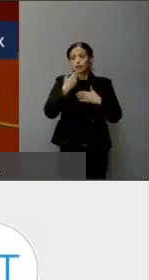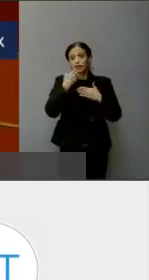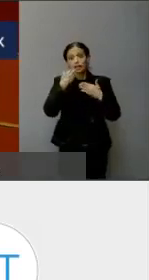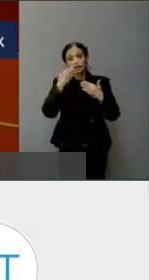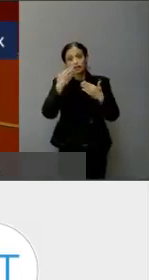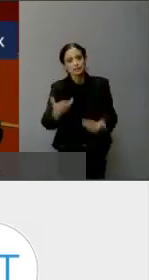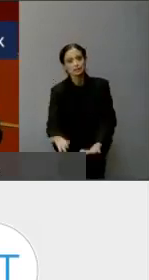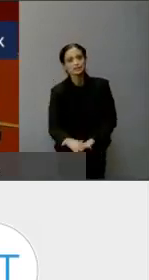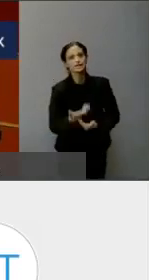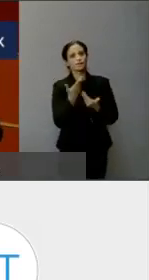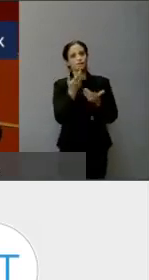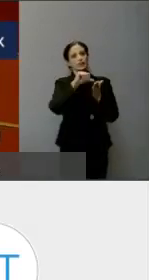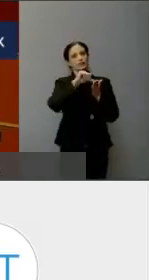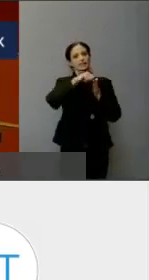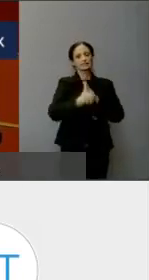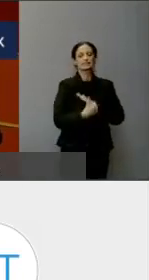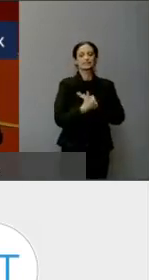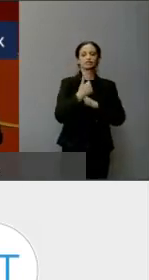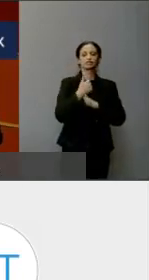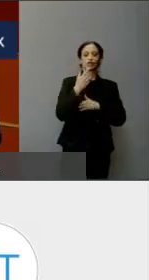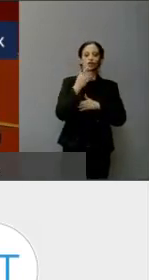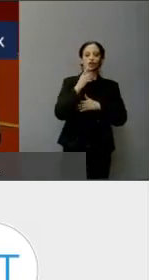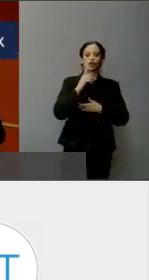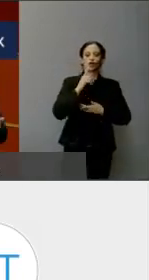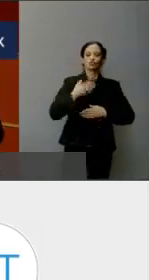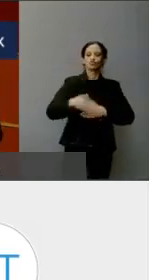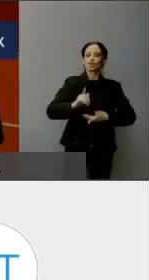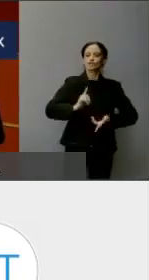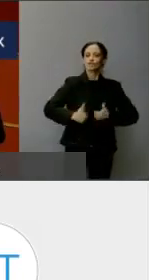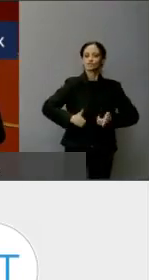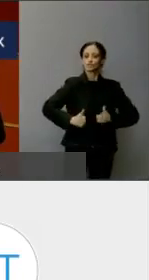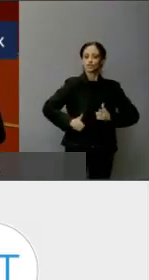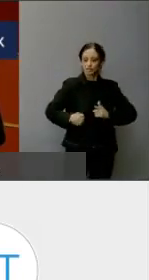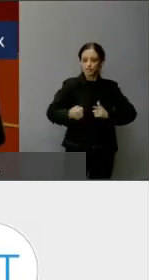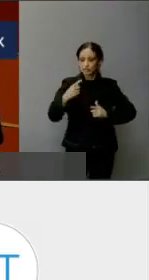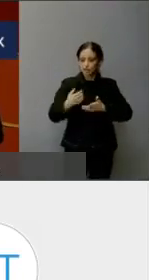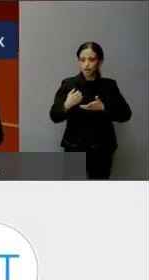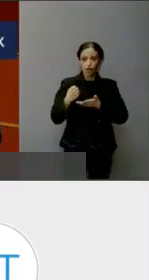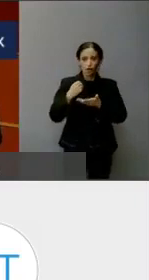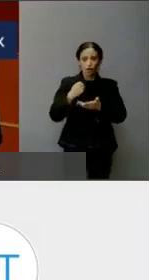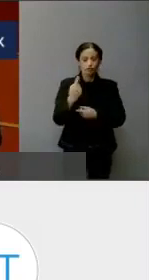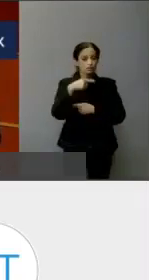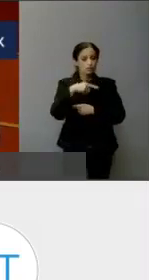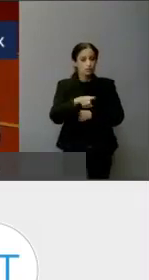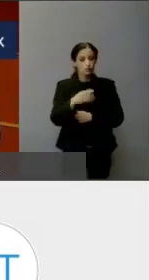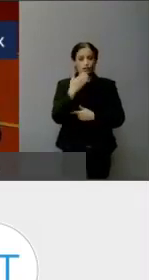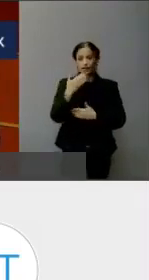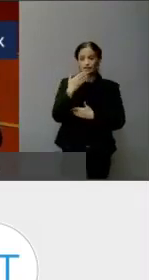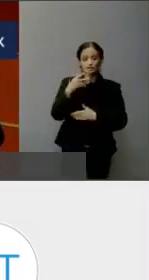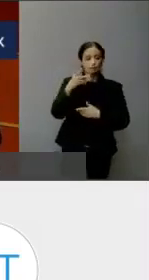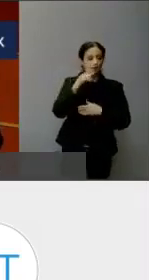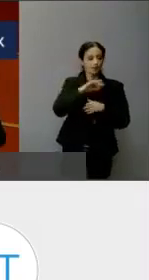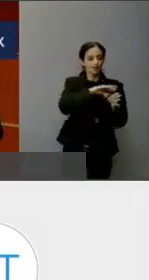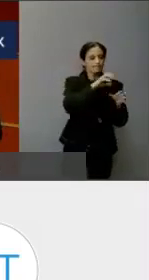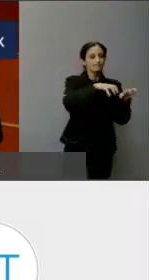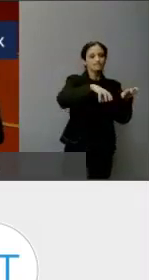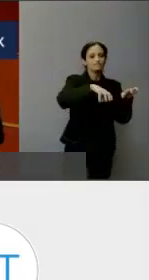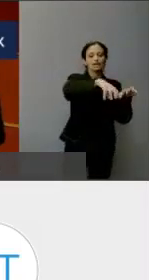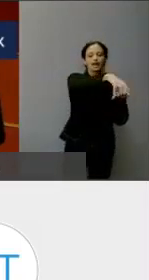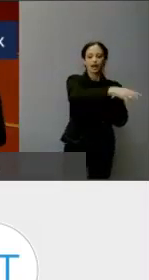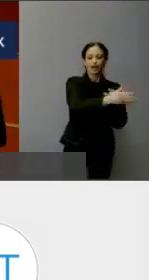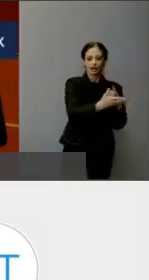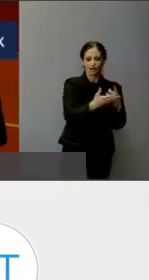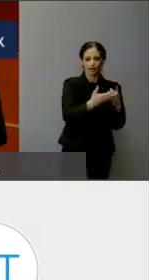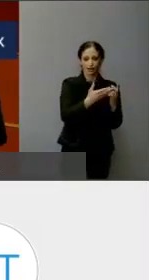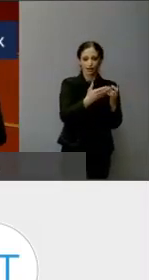leggiamo sul sito di genova jeans quanto è costato quel contributo quanto è costato quante villette ci sono costate in contributo a genova